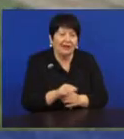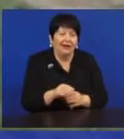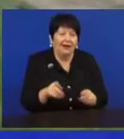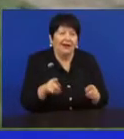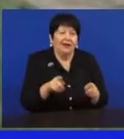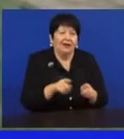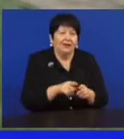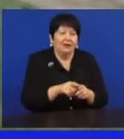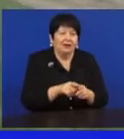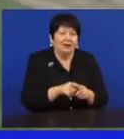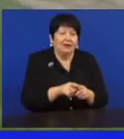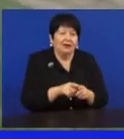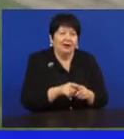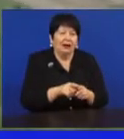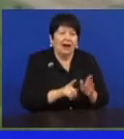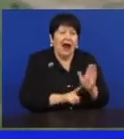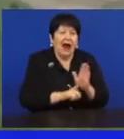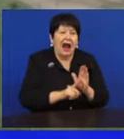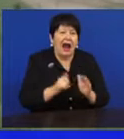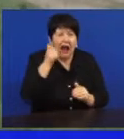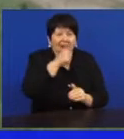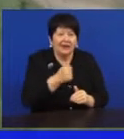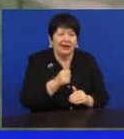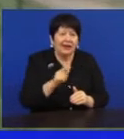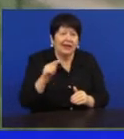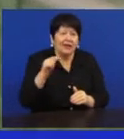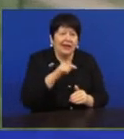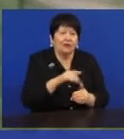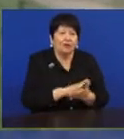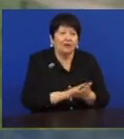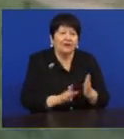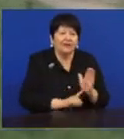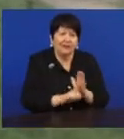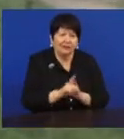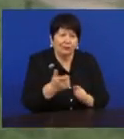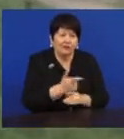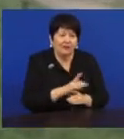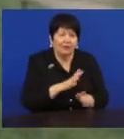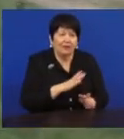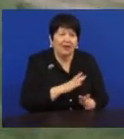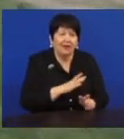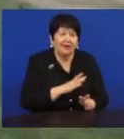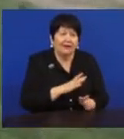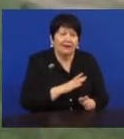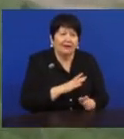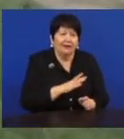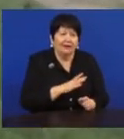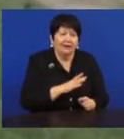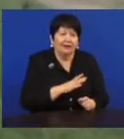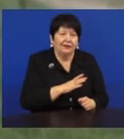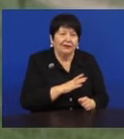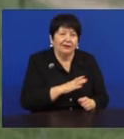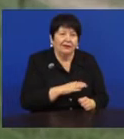ați spus, că lunarul ecologic a început, dar să nu fie acest lunar în